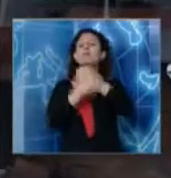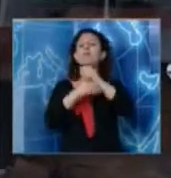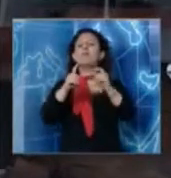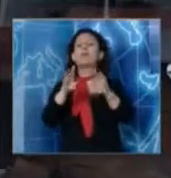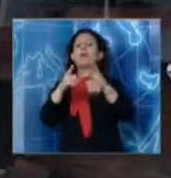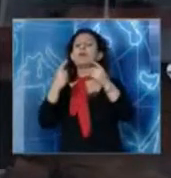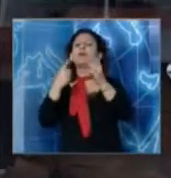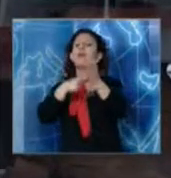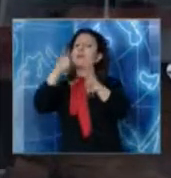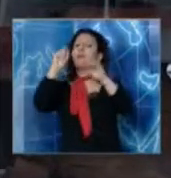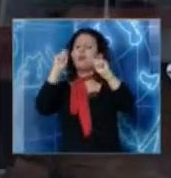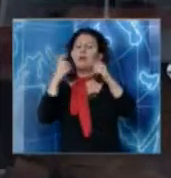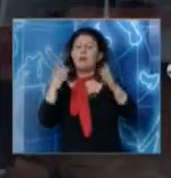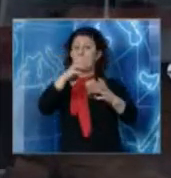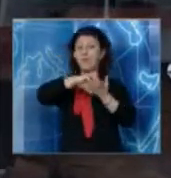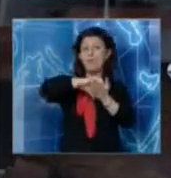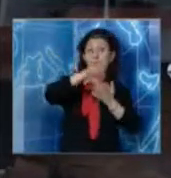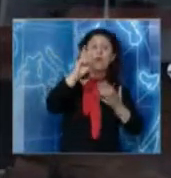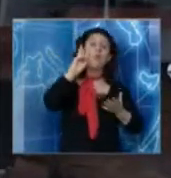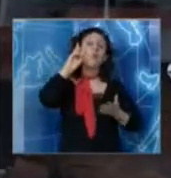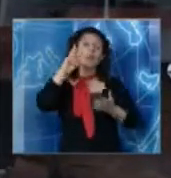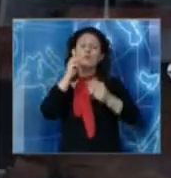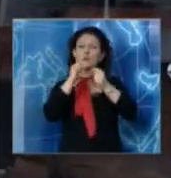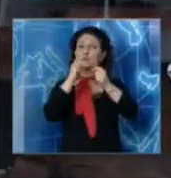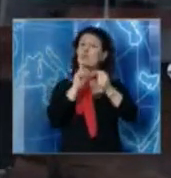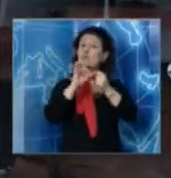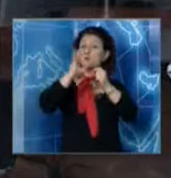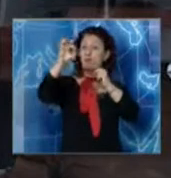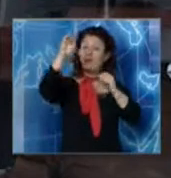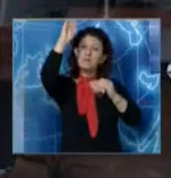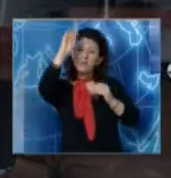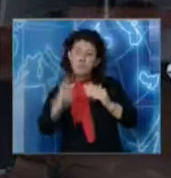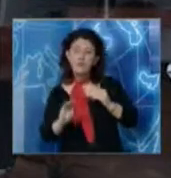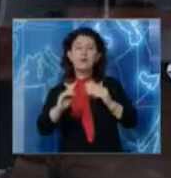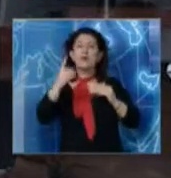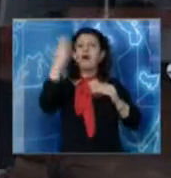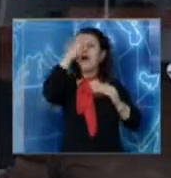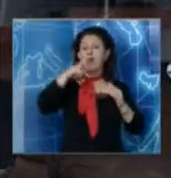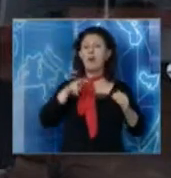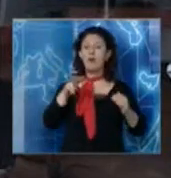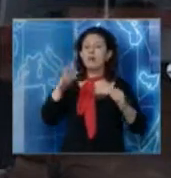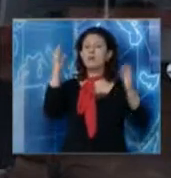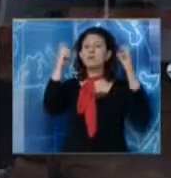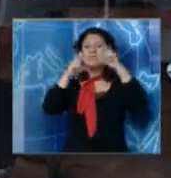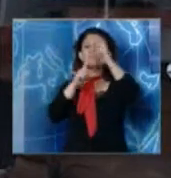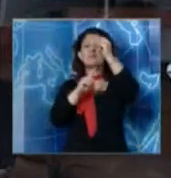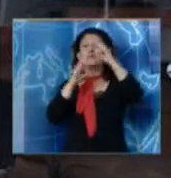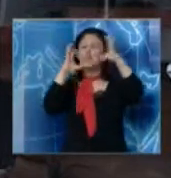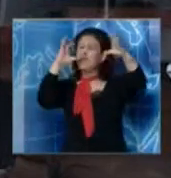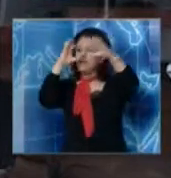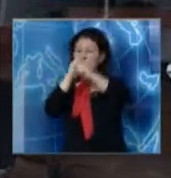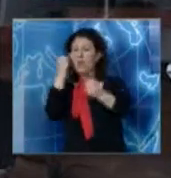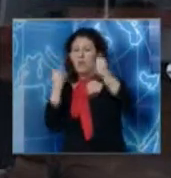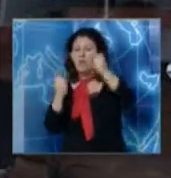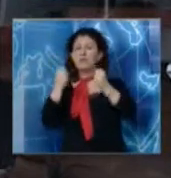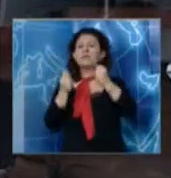seferleri yapılamadı. Bu bölgede görüş mesafesi 100 metreye kadar düşerken karayolunda da sis nedeniyle otomobil